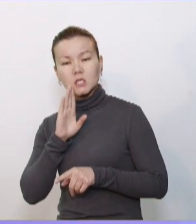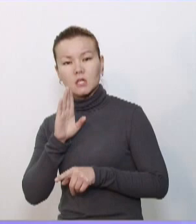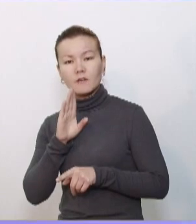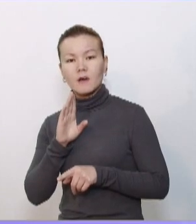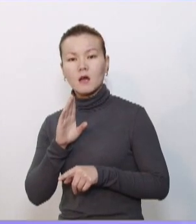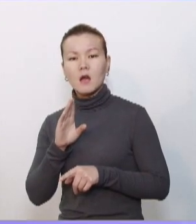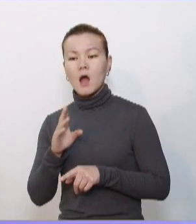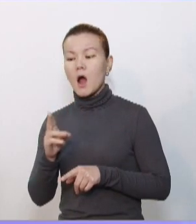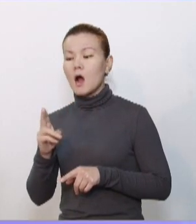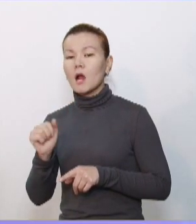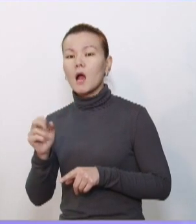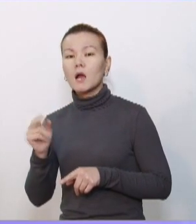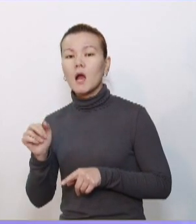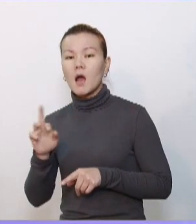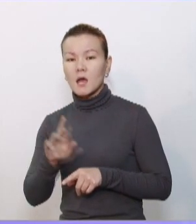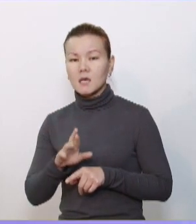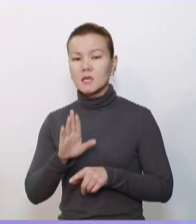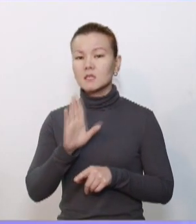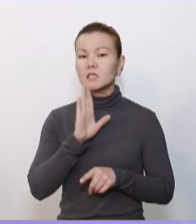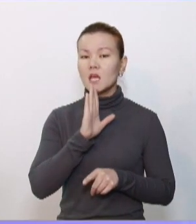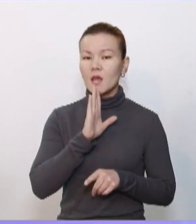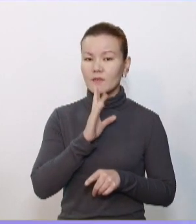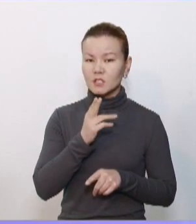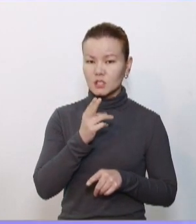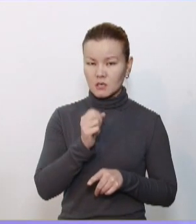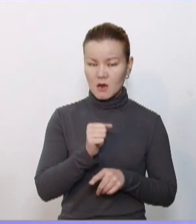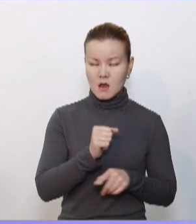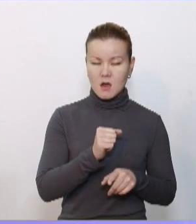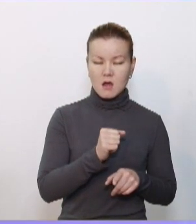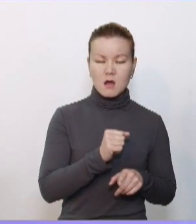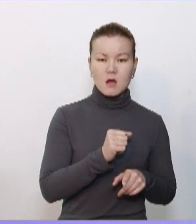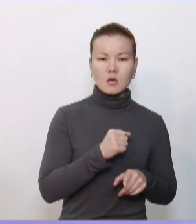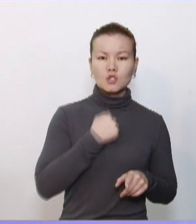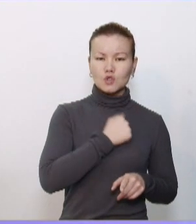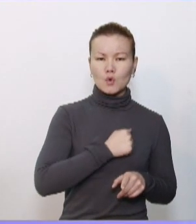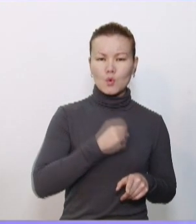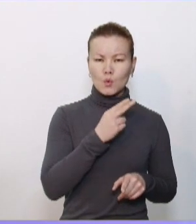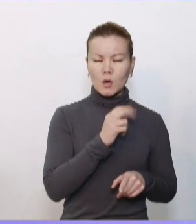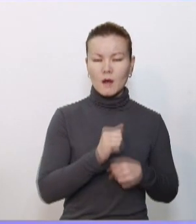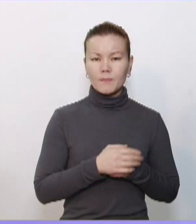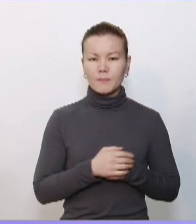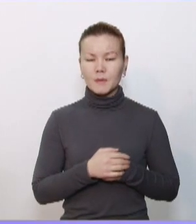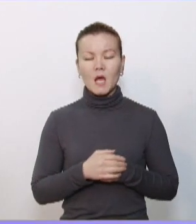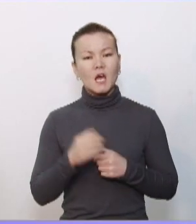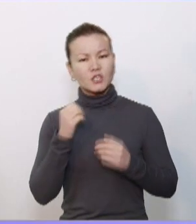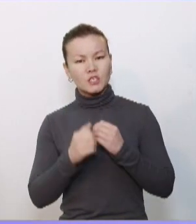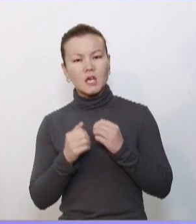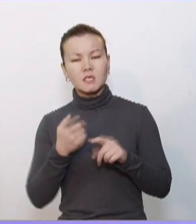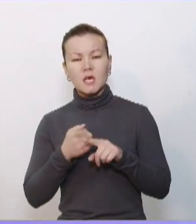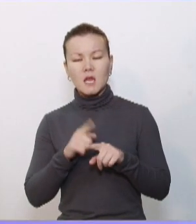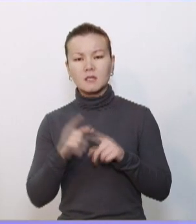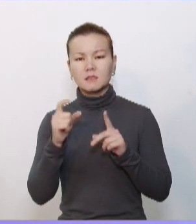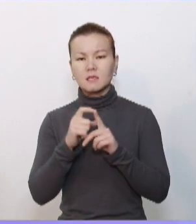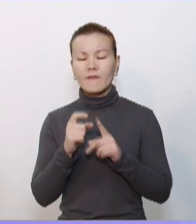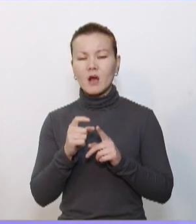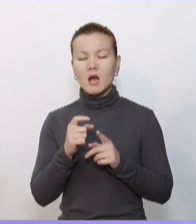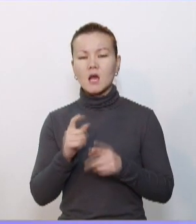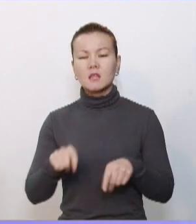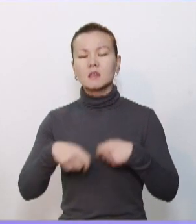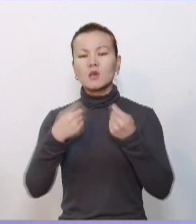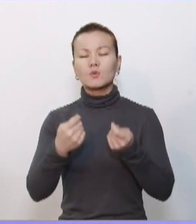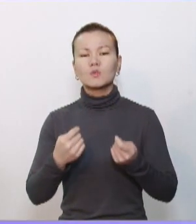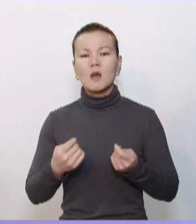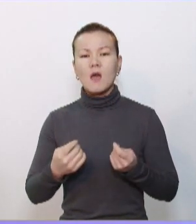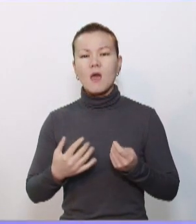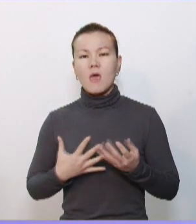рода «какая девочка злюка». Чаще всего такие слова дают